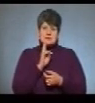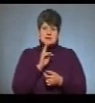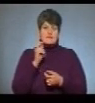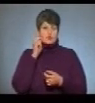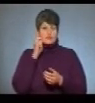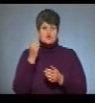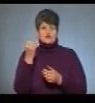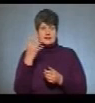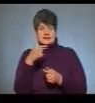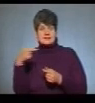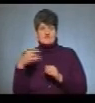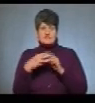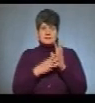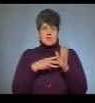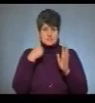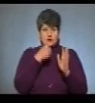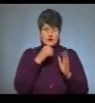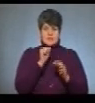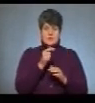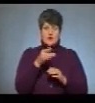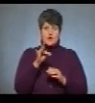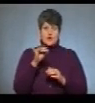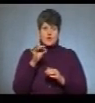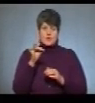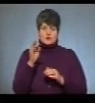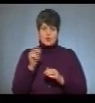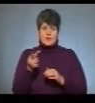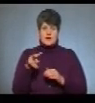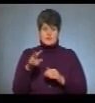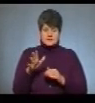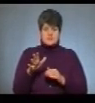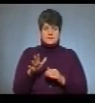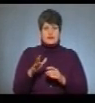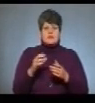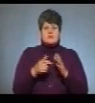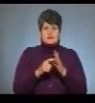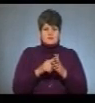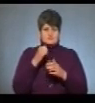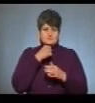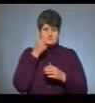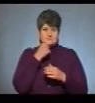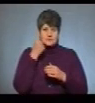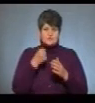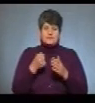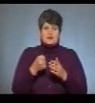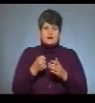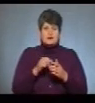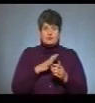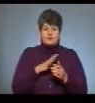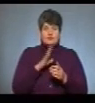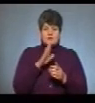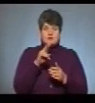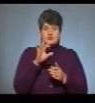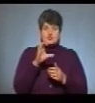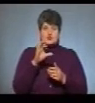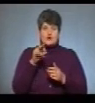групі 14-18 років Артем Горошко з Ланівців. У класі ретро першими у віковій групі до 13 років стали Володимир